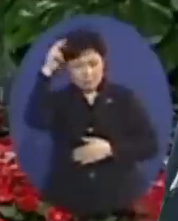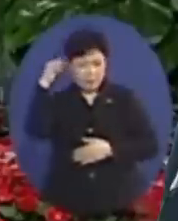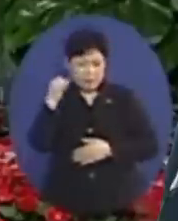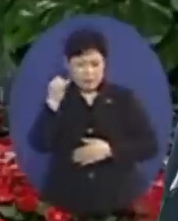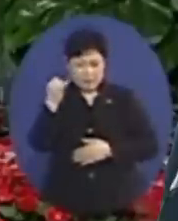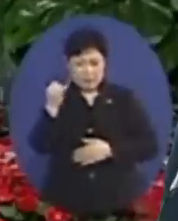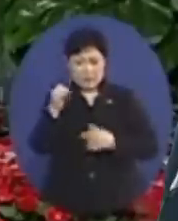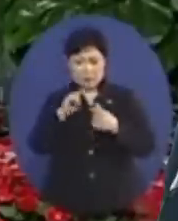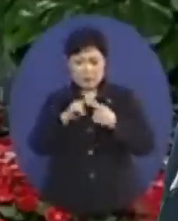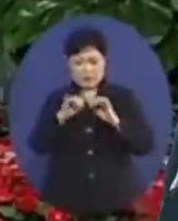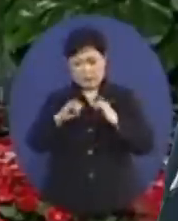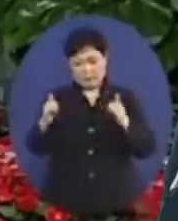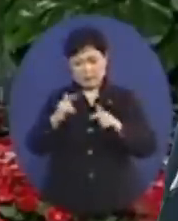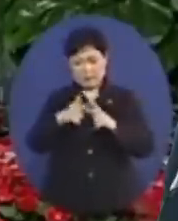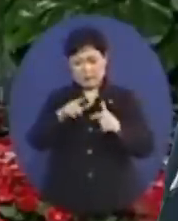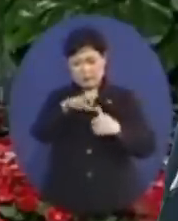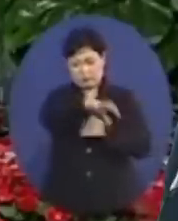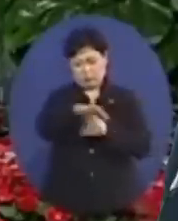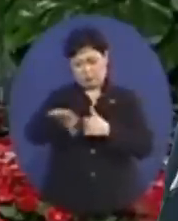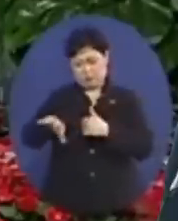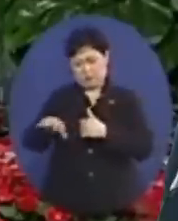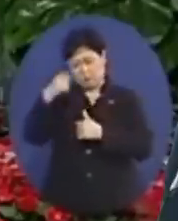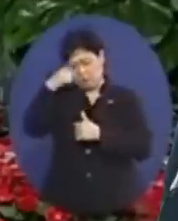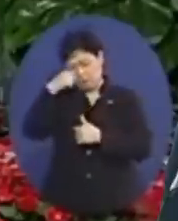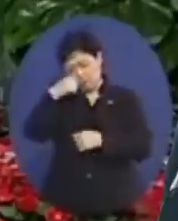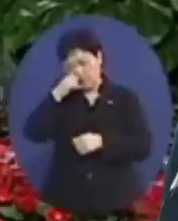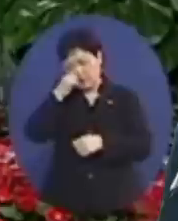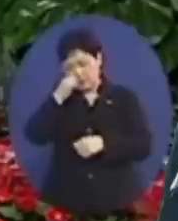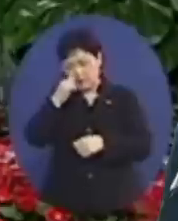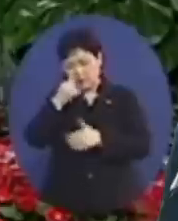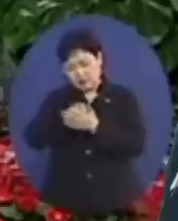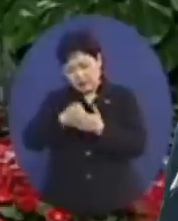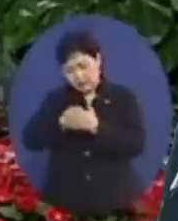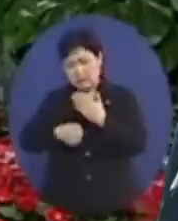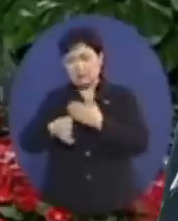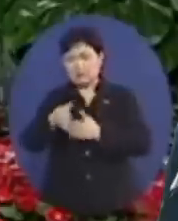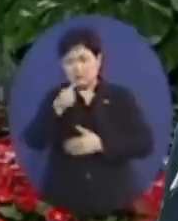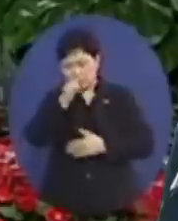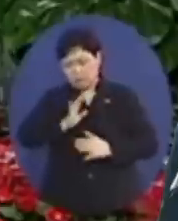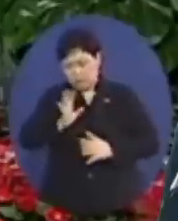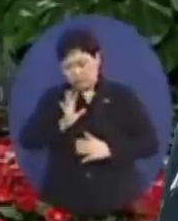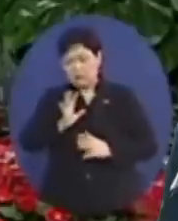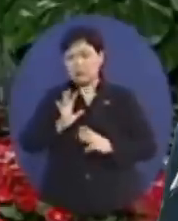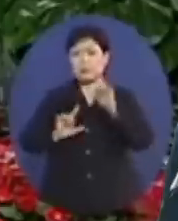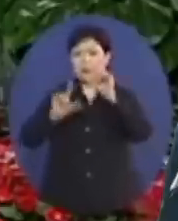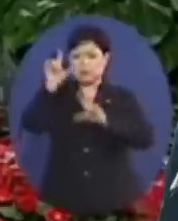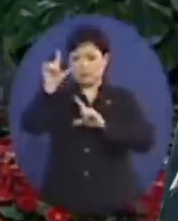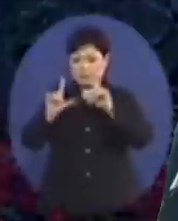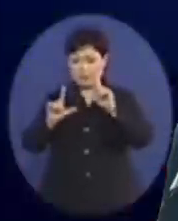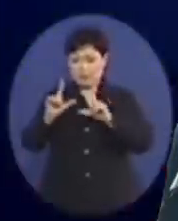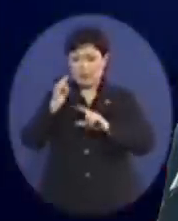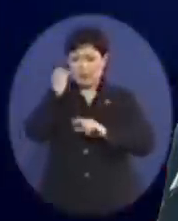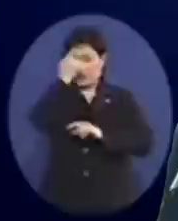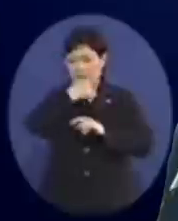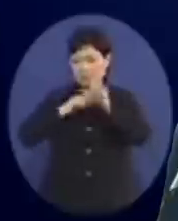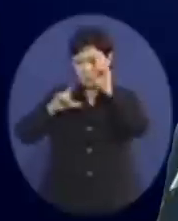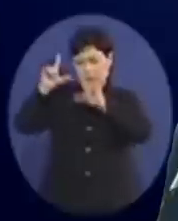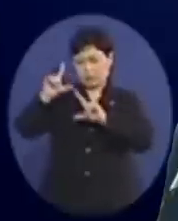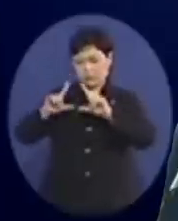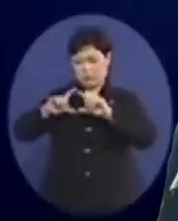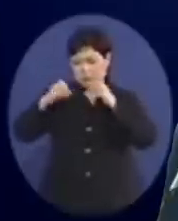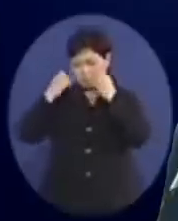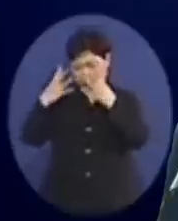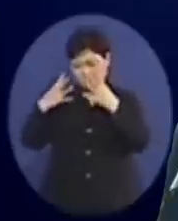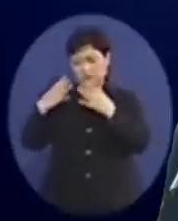사람들이 예수님 주변에 서서 울고 있거나 탄식하고 두려워하는 모습이, 그 표정이 하나같이 살아있다고